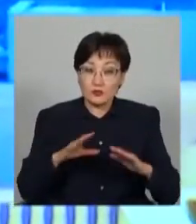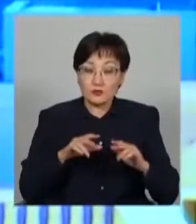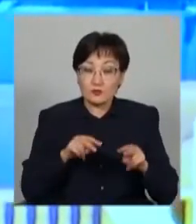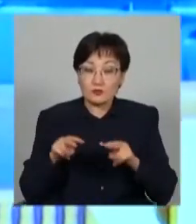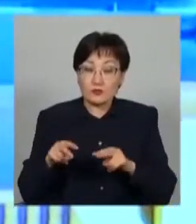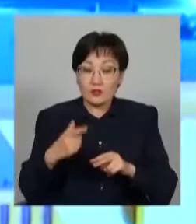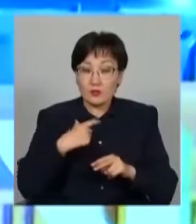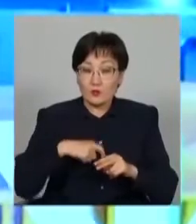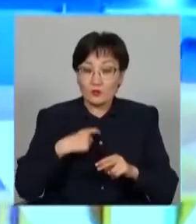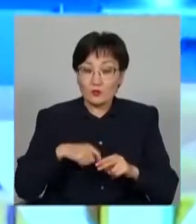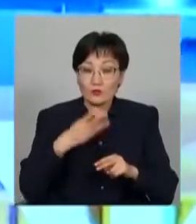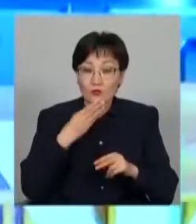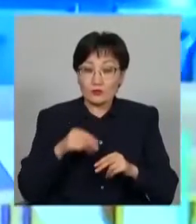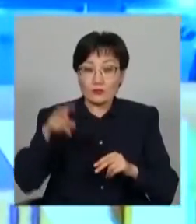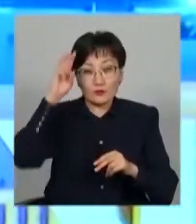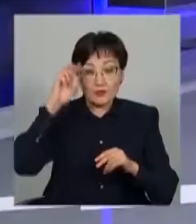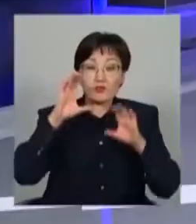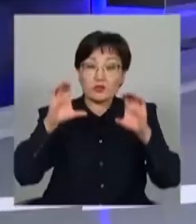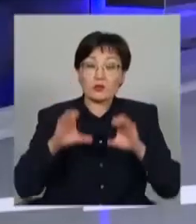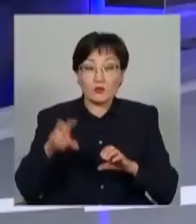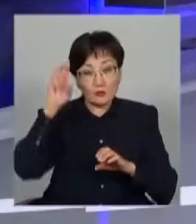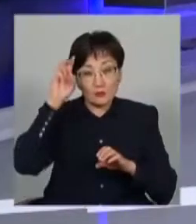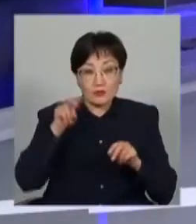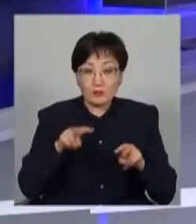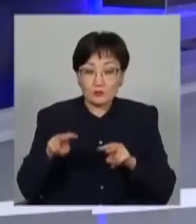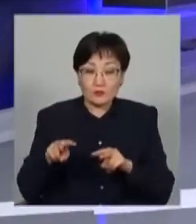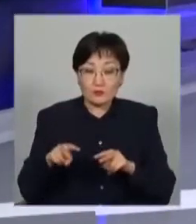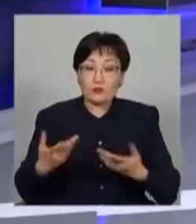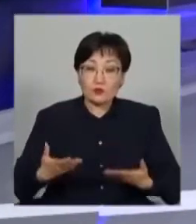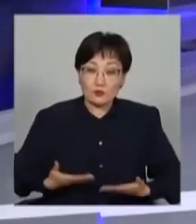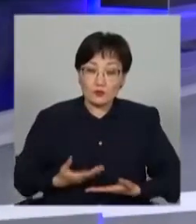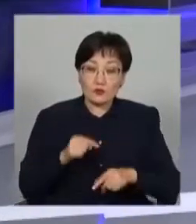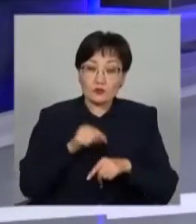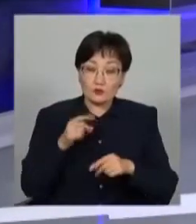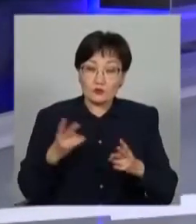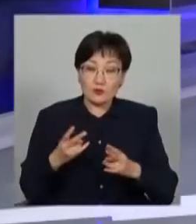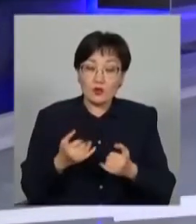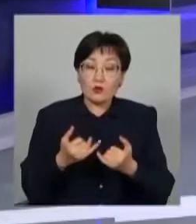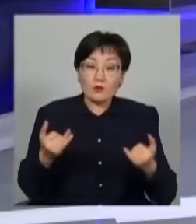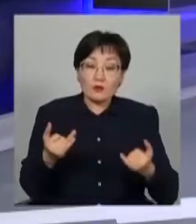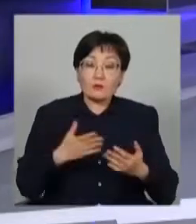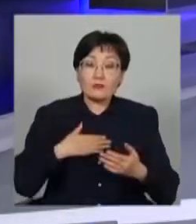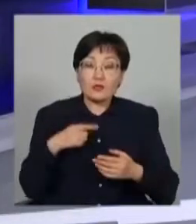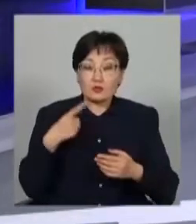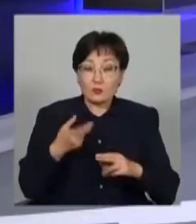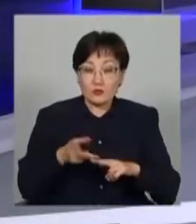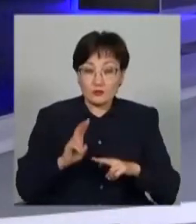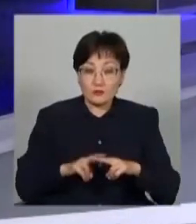өзін өзі өз мемлекетінде заңды мемлекетте заң сақталған мемлекетте тұратындығын сезіну керек. Ол үшін біз айтатын болсақ